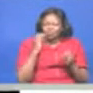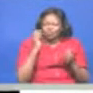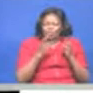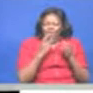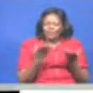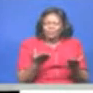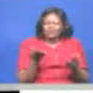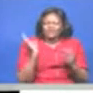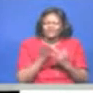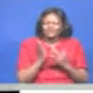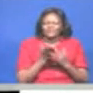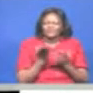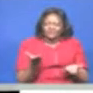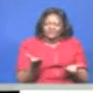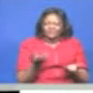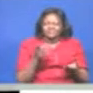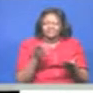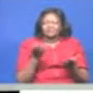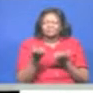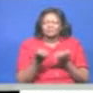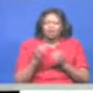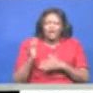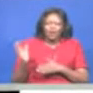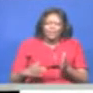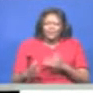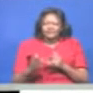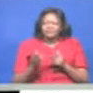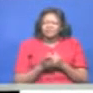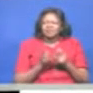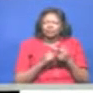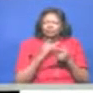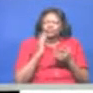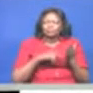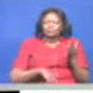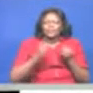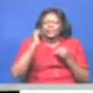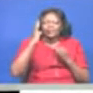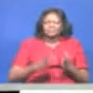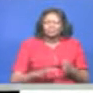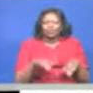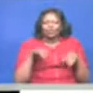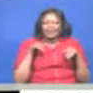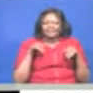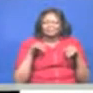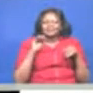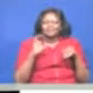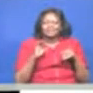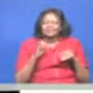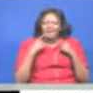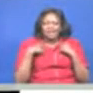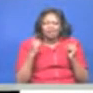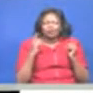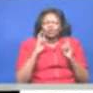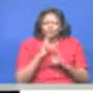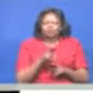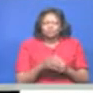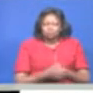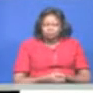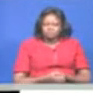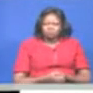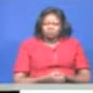kuvurugwa kwa shughuli hiyo katika ukumbi wa Bomas na kuwataka wanasiasa wasubiri tume ya IEBC itangaze matokeo.